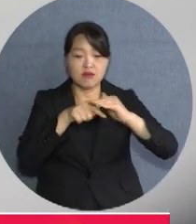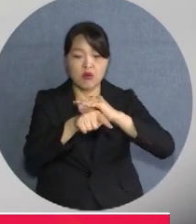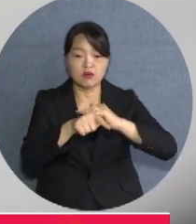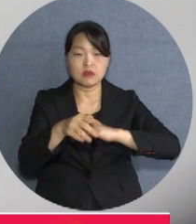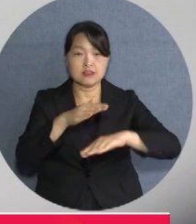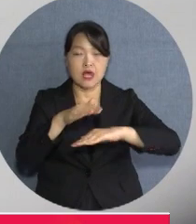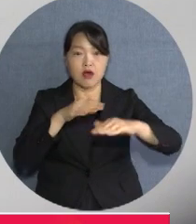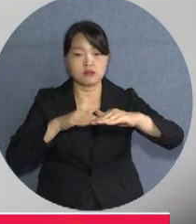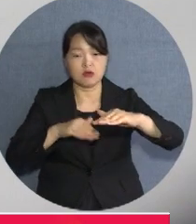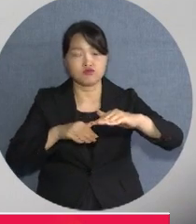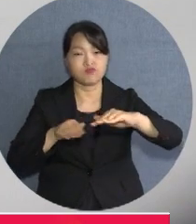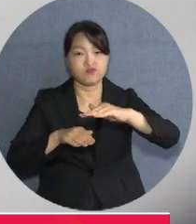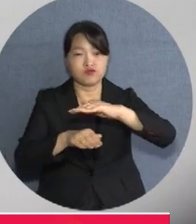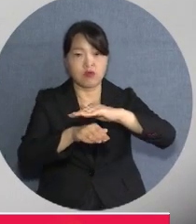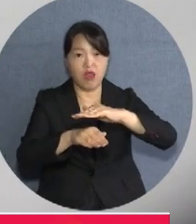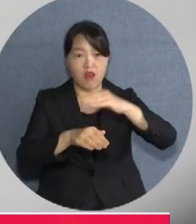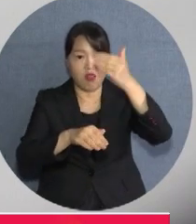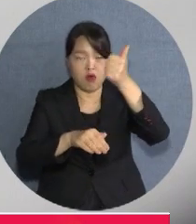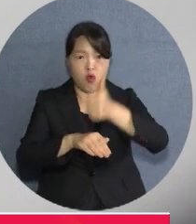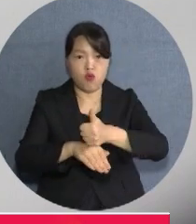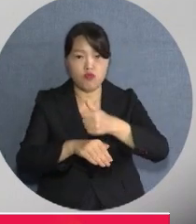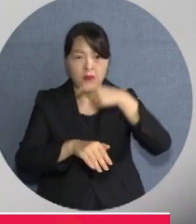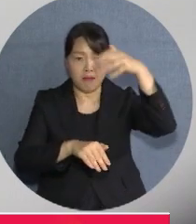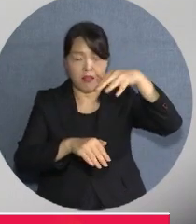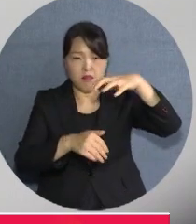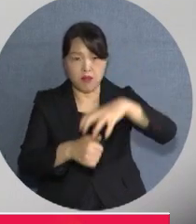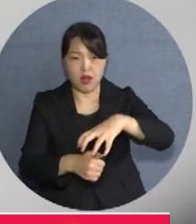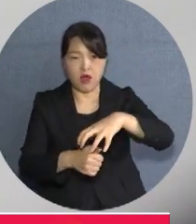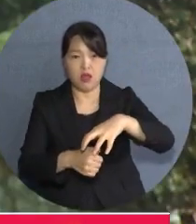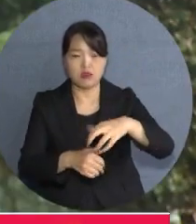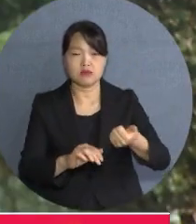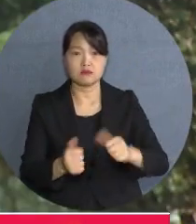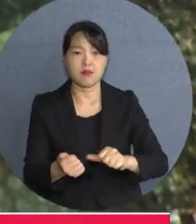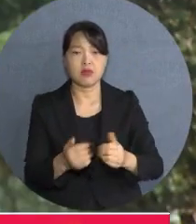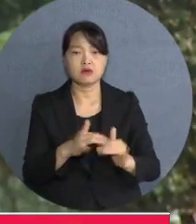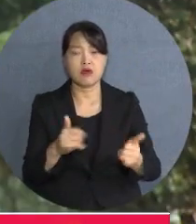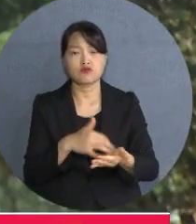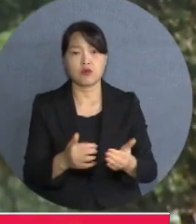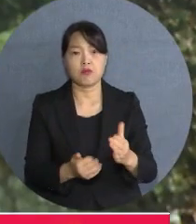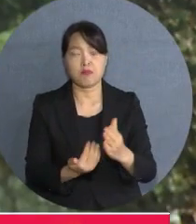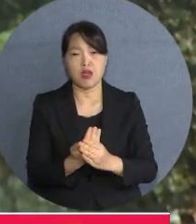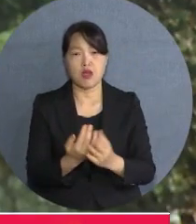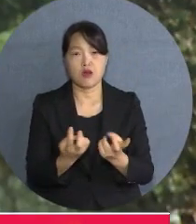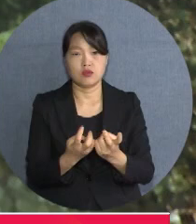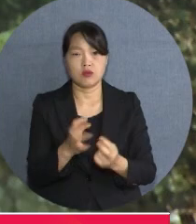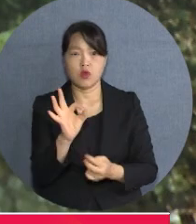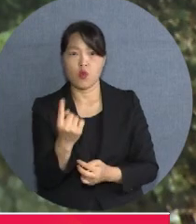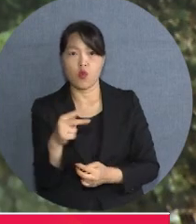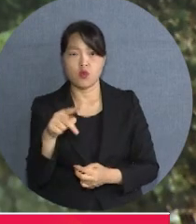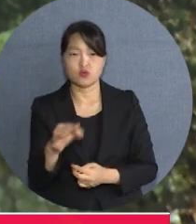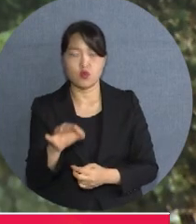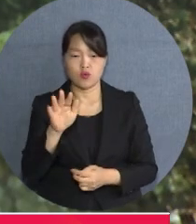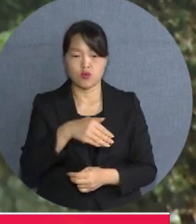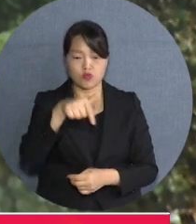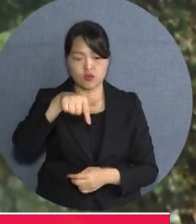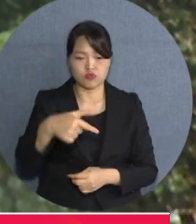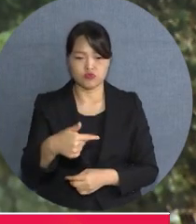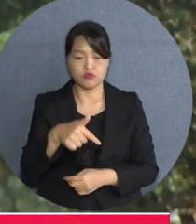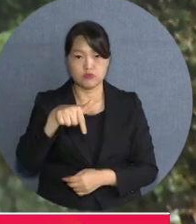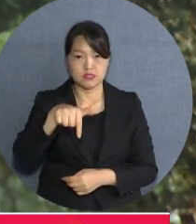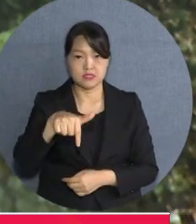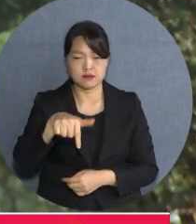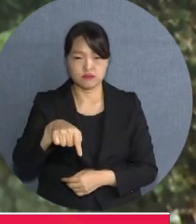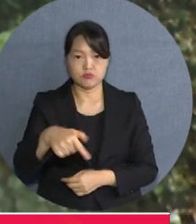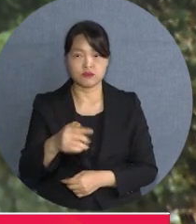실종자들이 발생했는데 안타깝게 또 사망자가 늘고 있다고 하죠. 네, 그렇습니다. 청주시 오송에 있는 궁평 지하차도인데요.